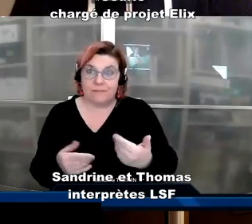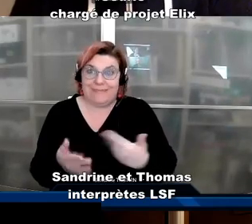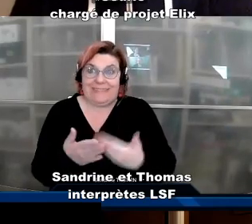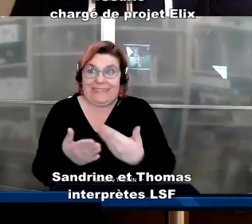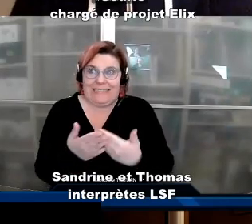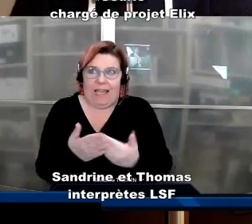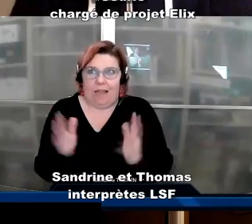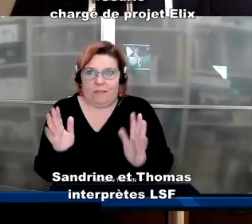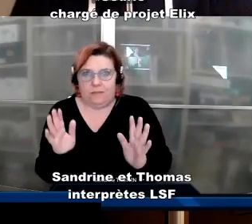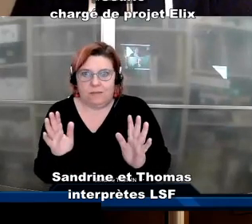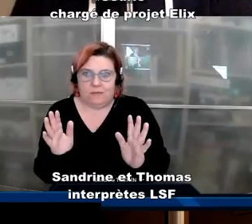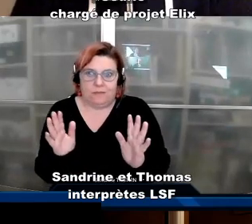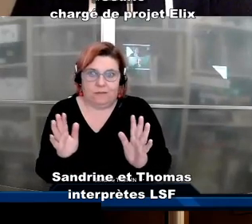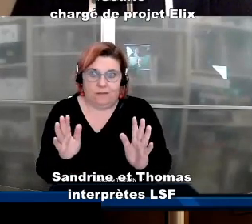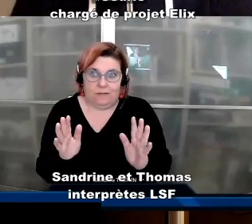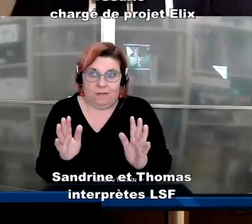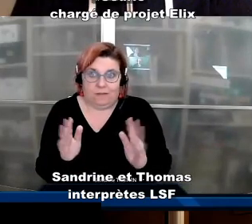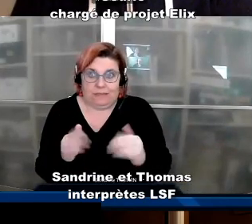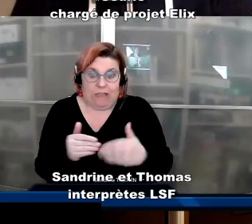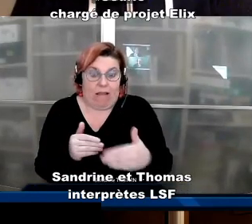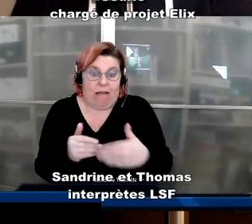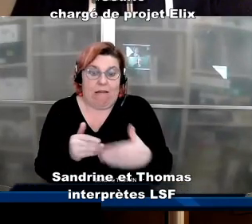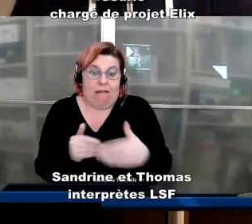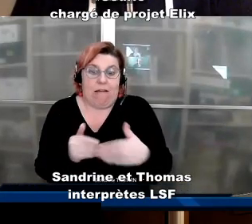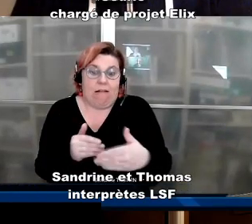chose qui arrive là